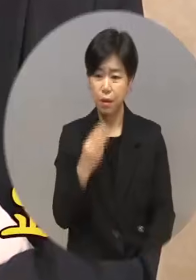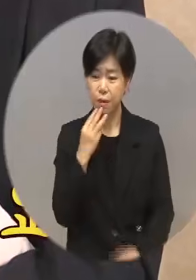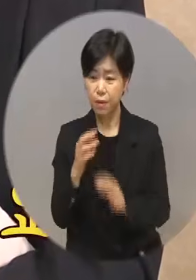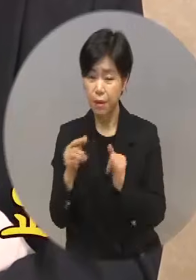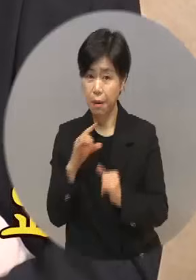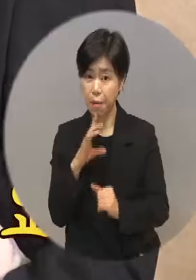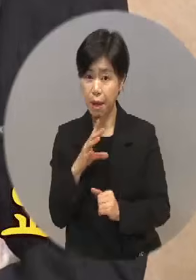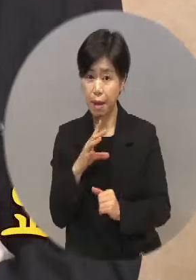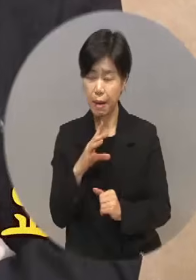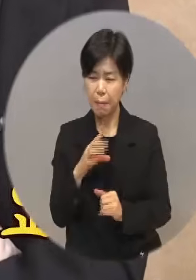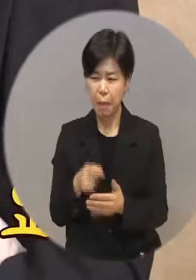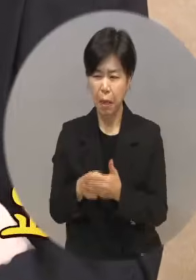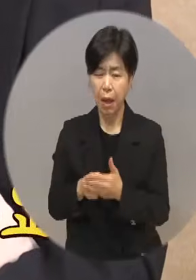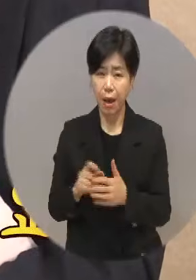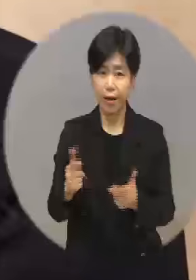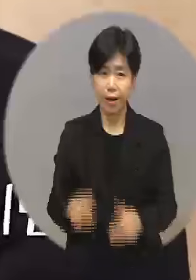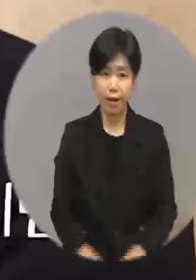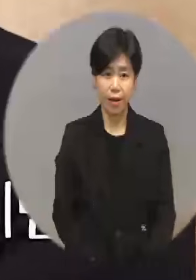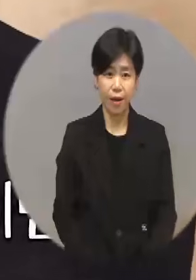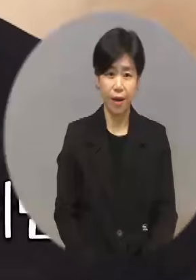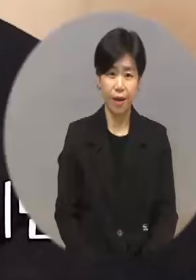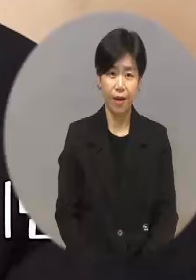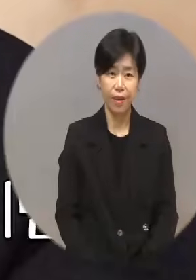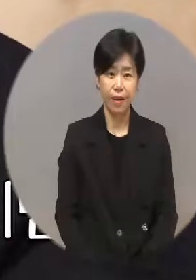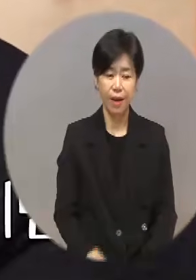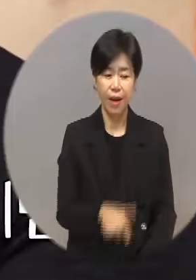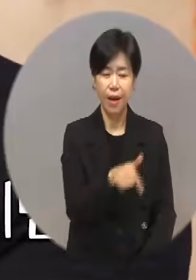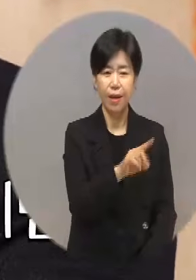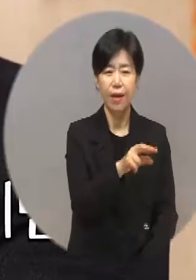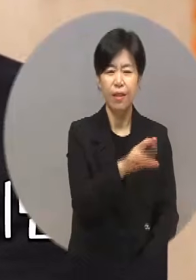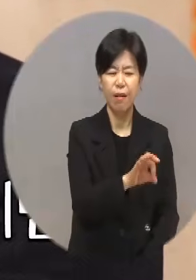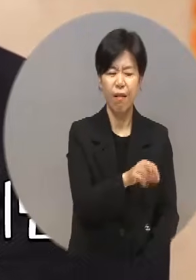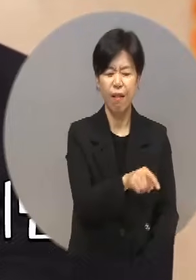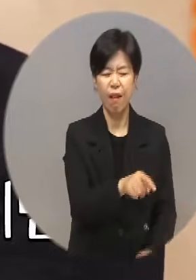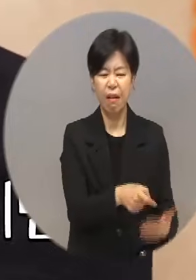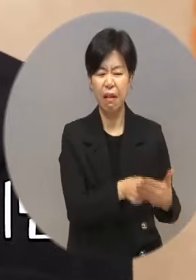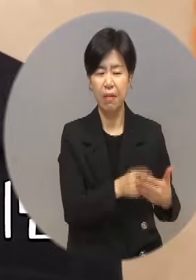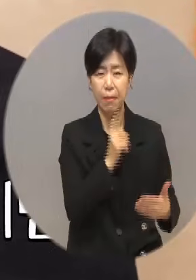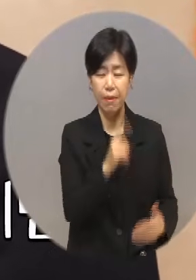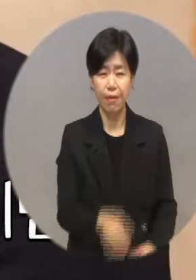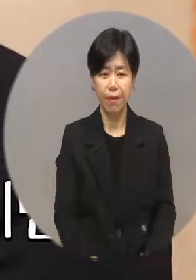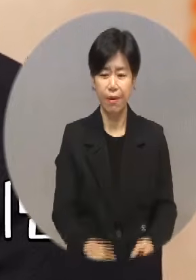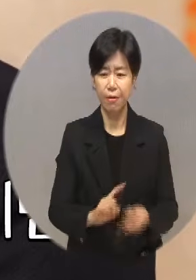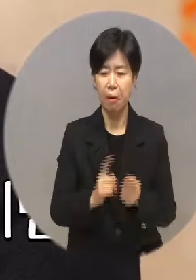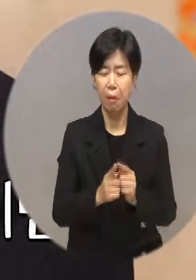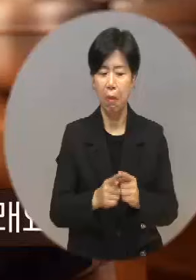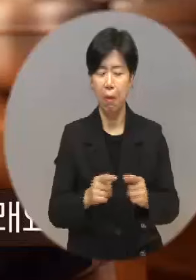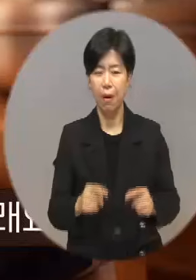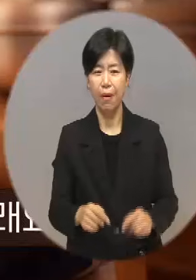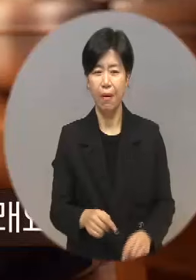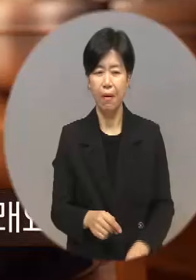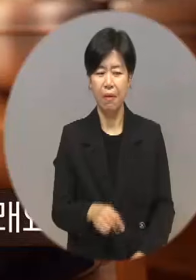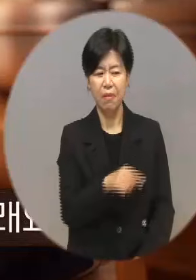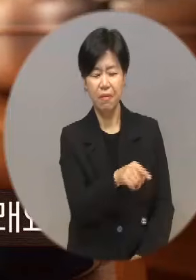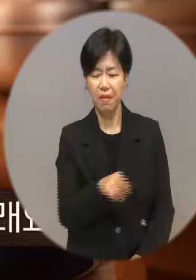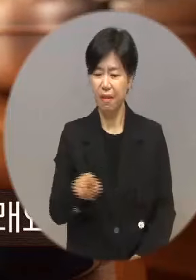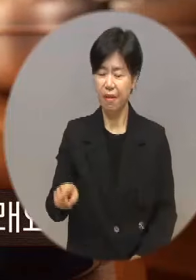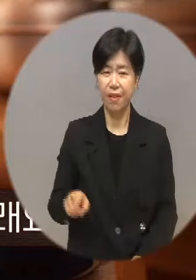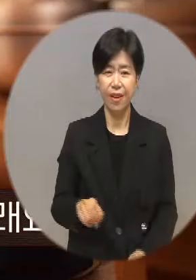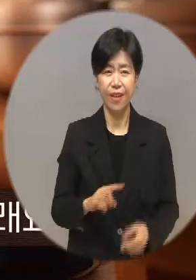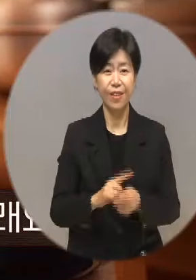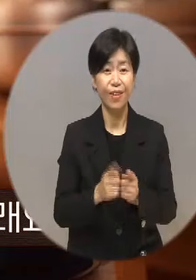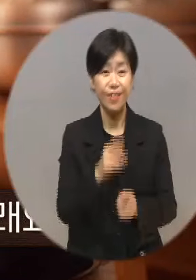서울 사람들은 개성각쟁이라고 얘기한대요. 서로가 더 그 살이 따지고 네. 뭐 아주 경영적